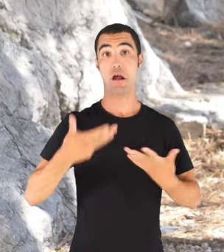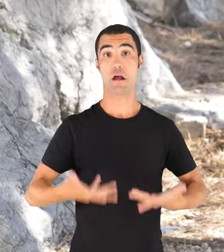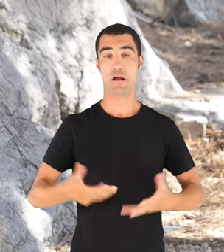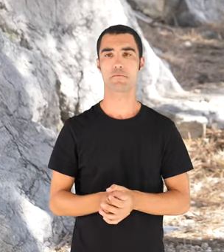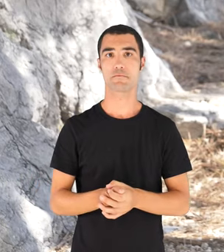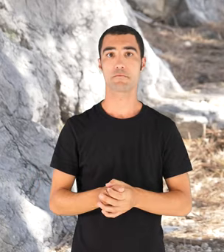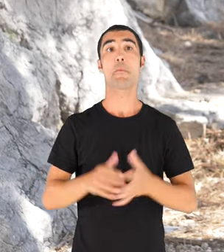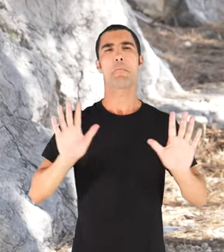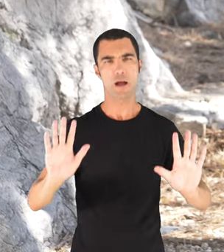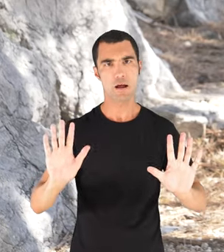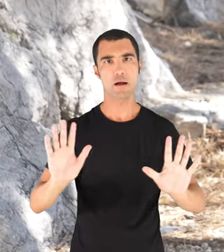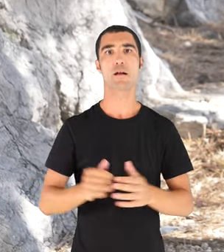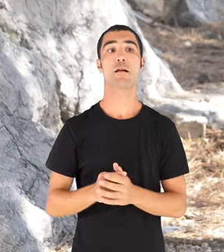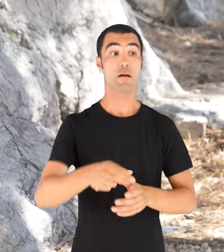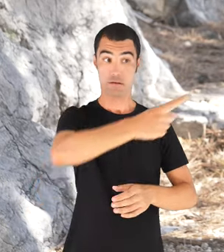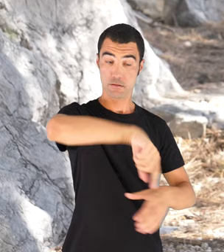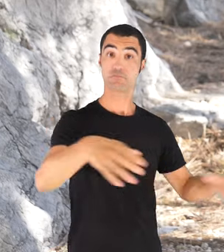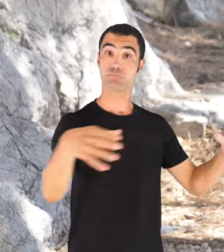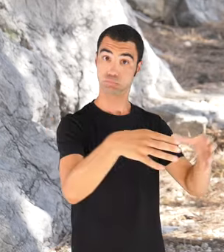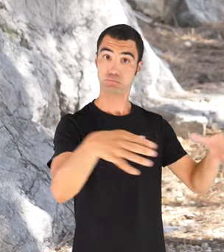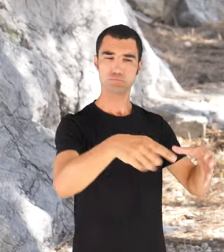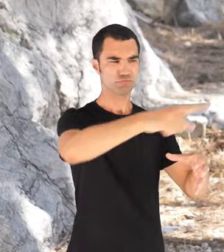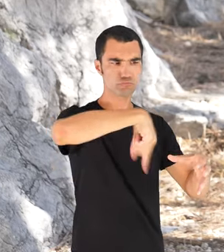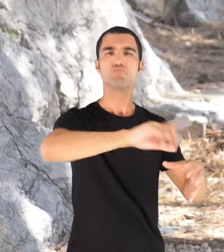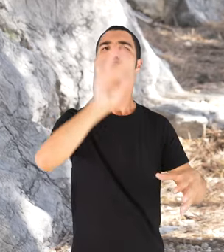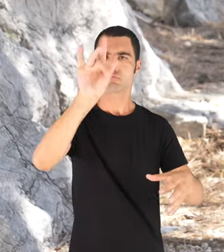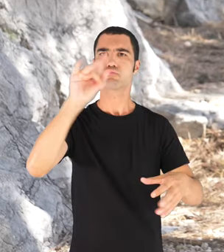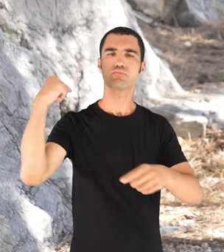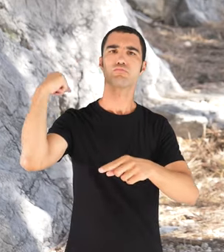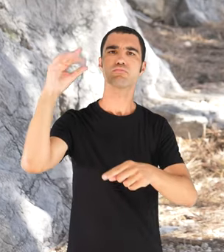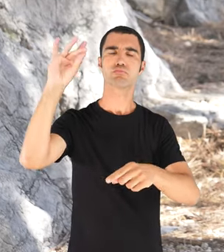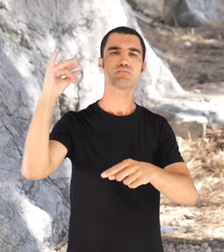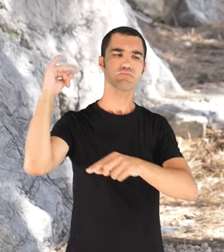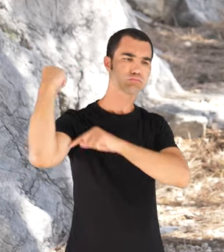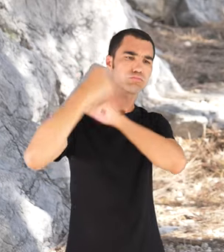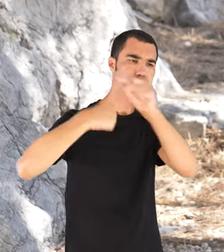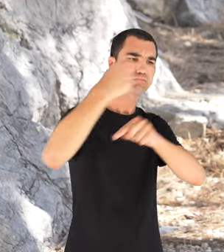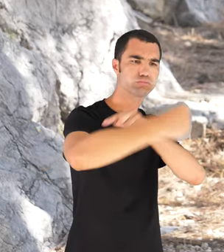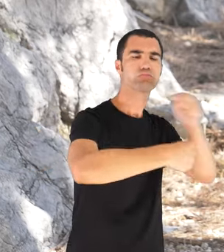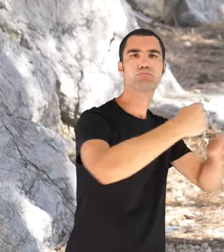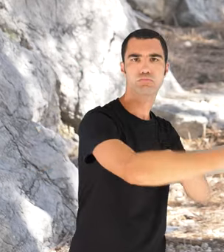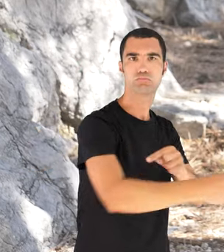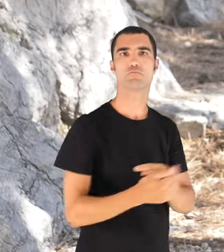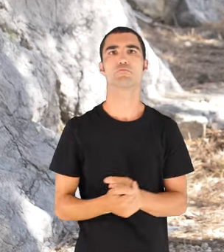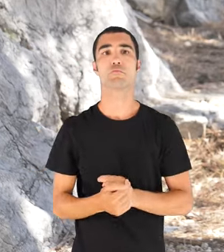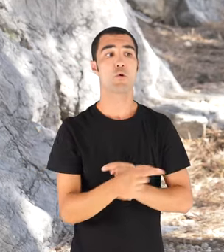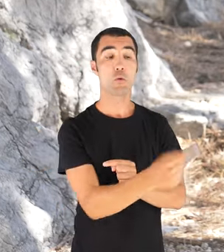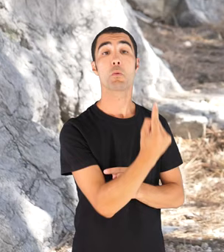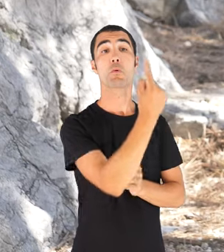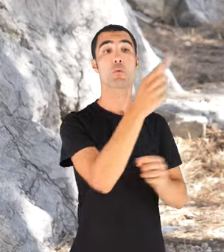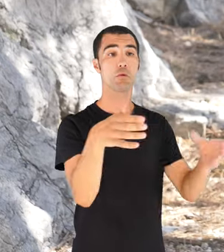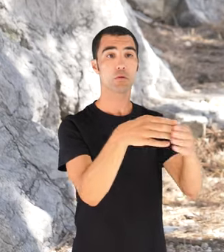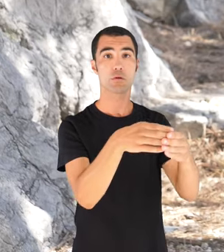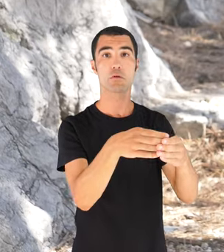En canvi, els altres, tots són descendents de pescadors. Hi ha un